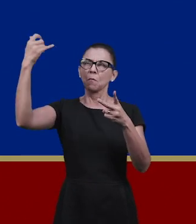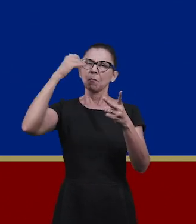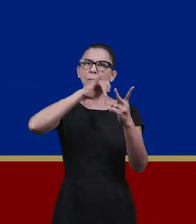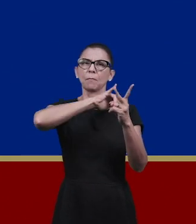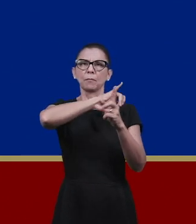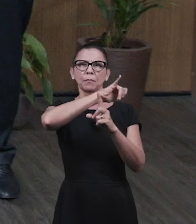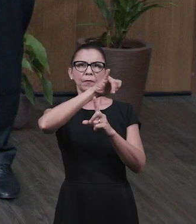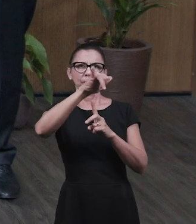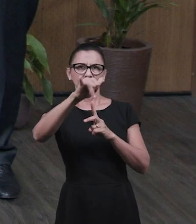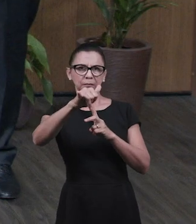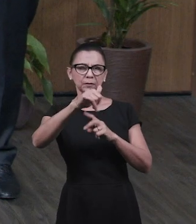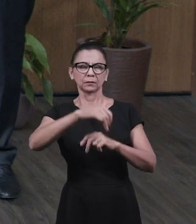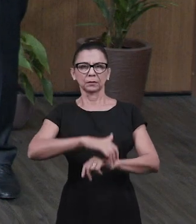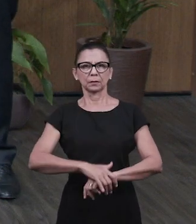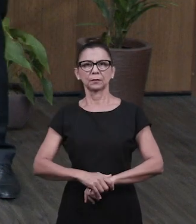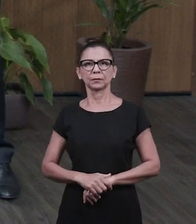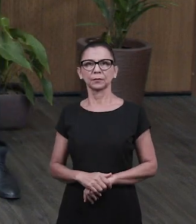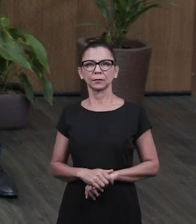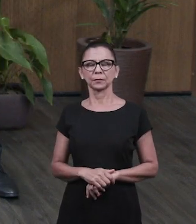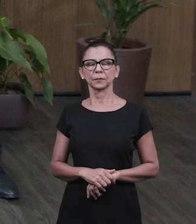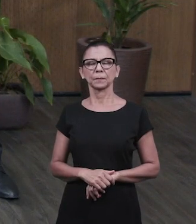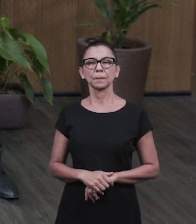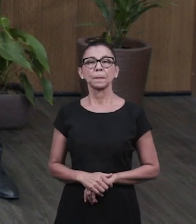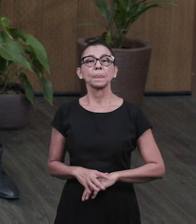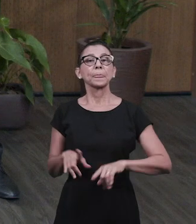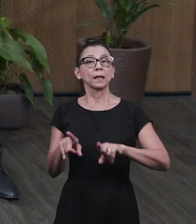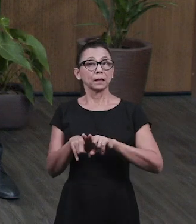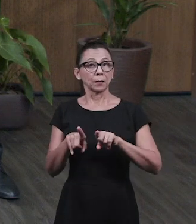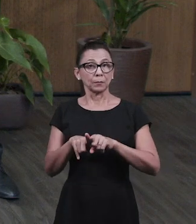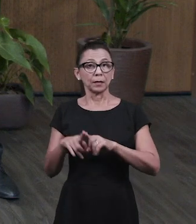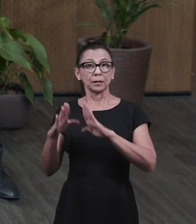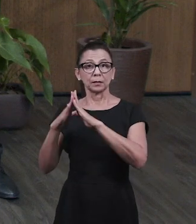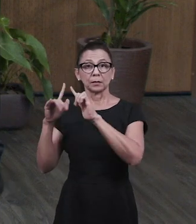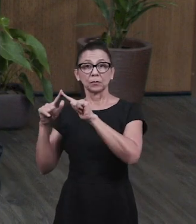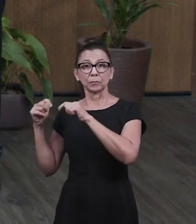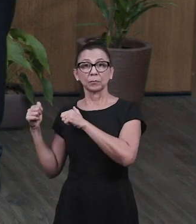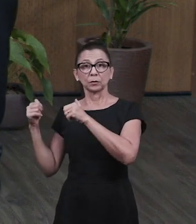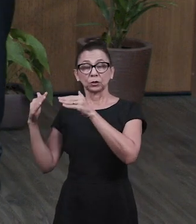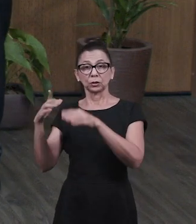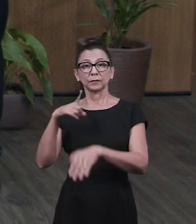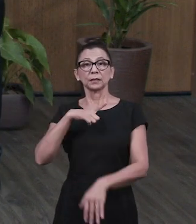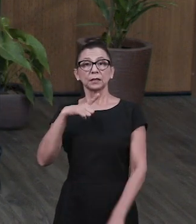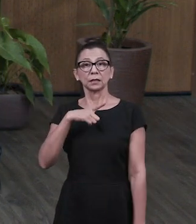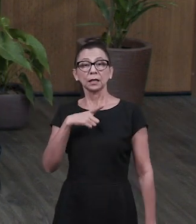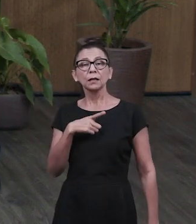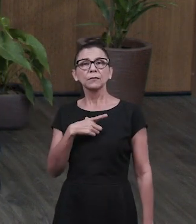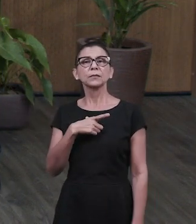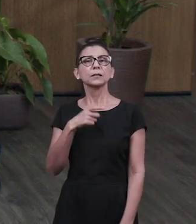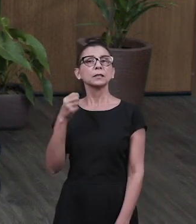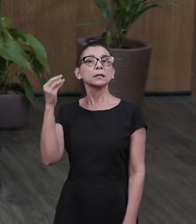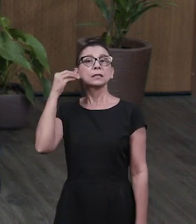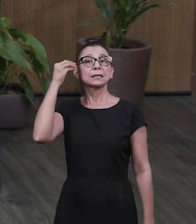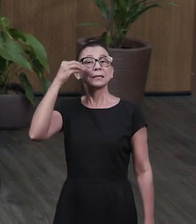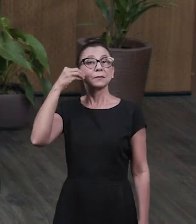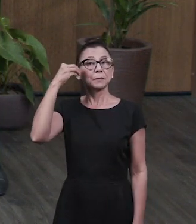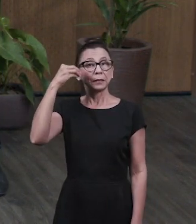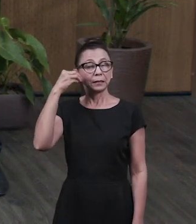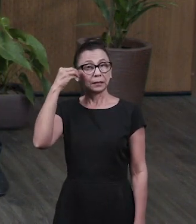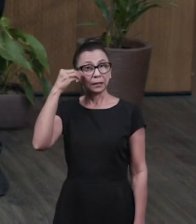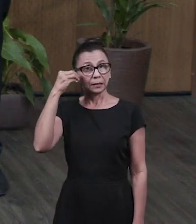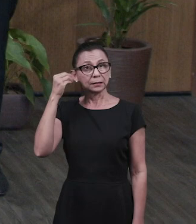Et une autre expérience que l'Église primitive a eue et qui continue présente dans nos